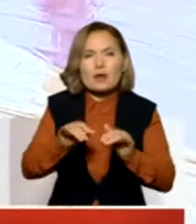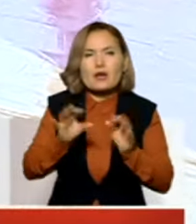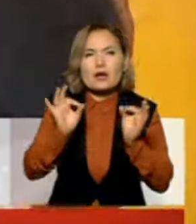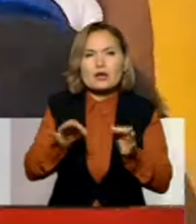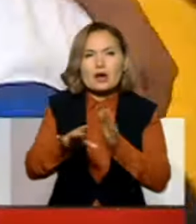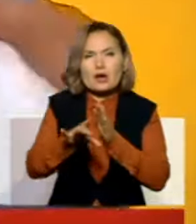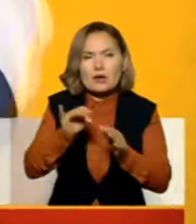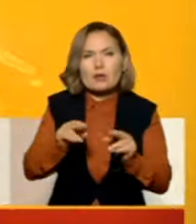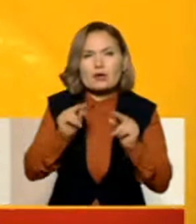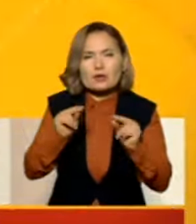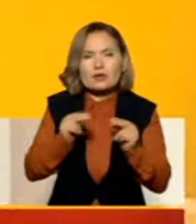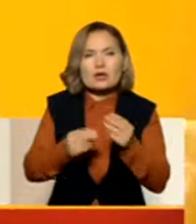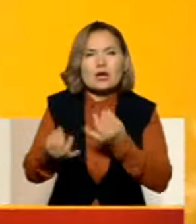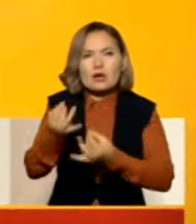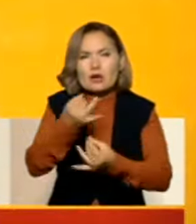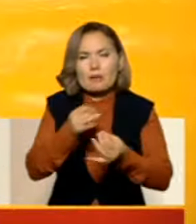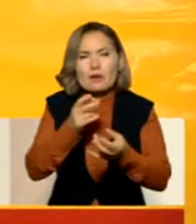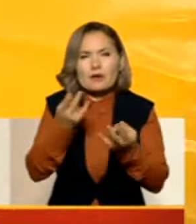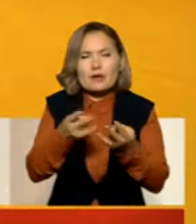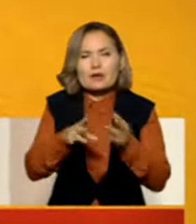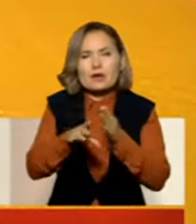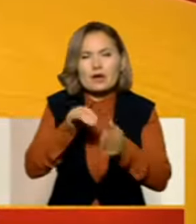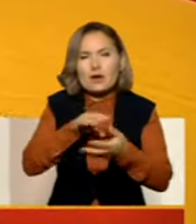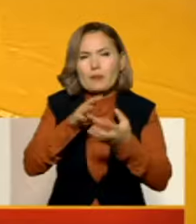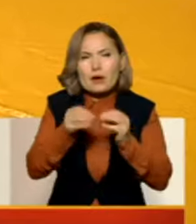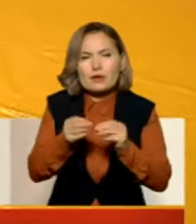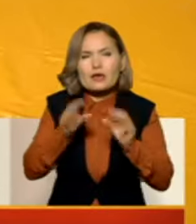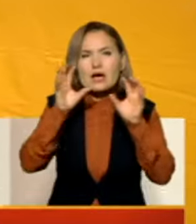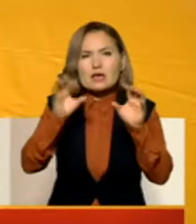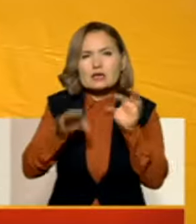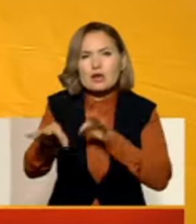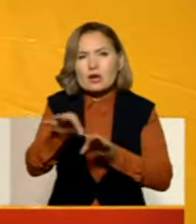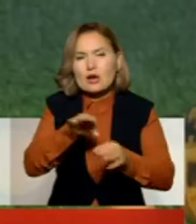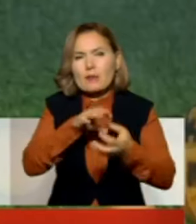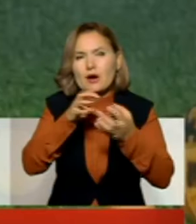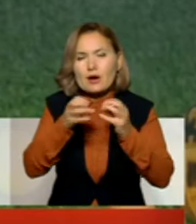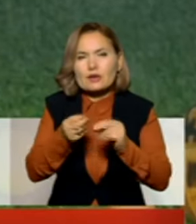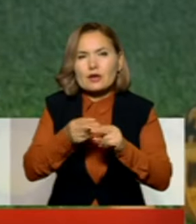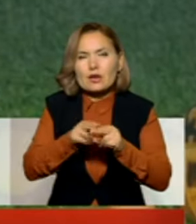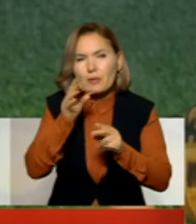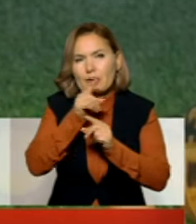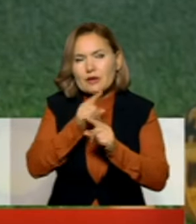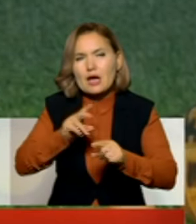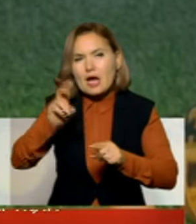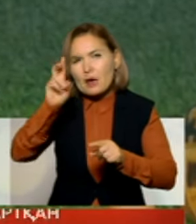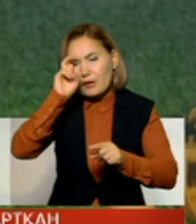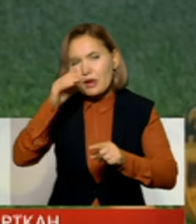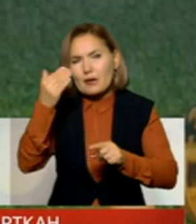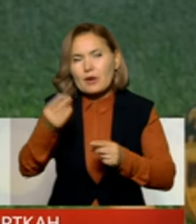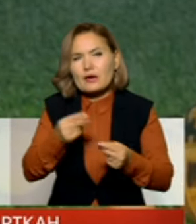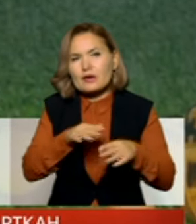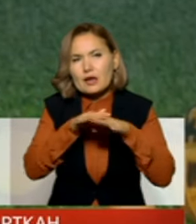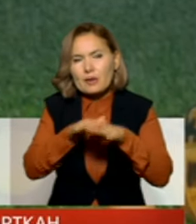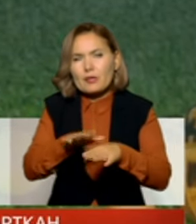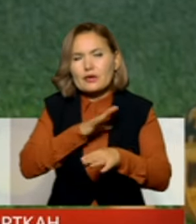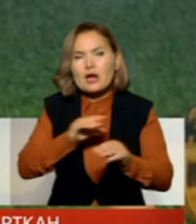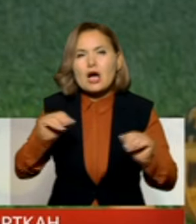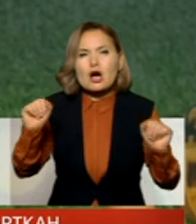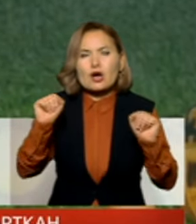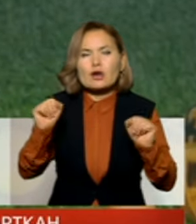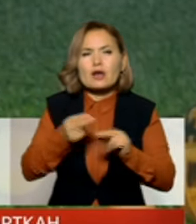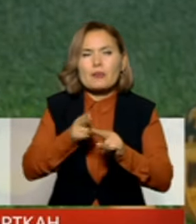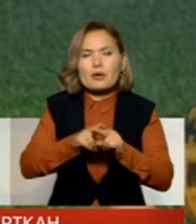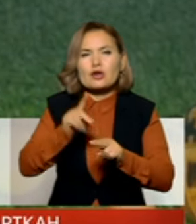тәсілі ашық түрде жүргізілуі керек. Мәжілісте қолға алынған заң жобасына сәйкес осы кезге дейін мемлекет тарапынан қаржыландырылып келген спорт